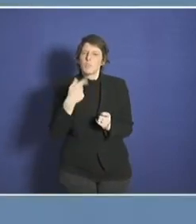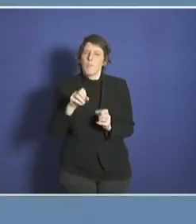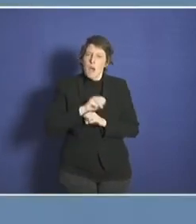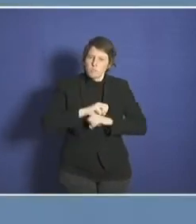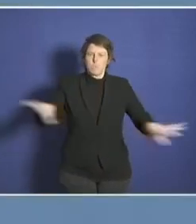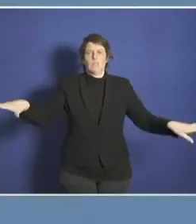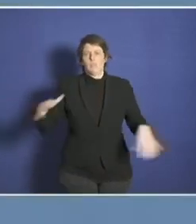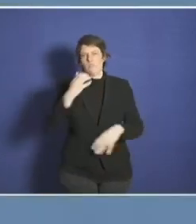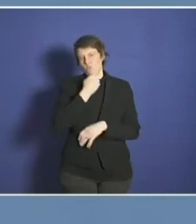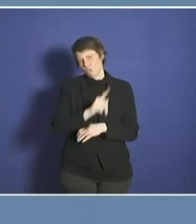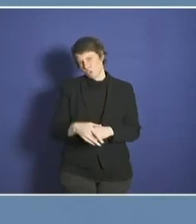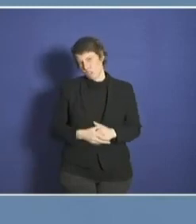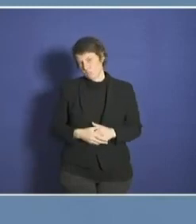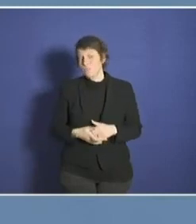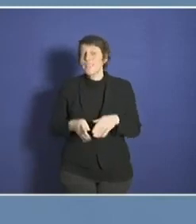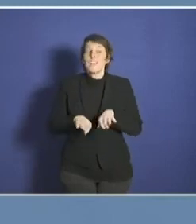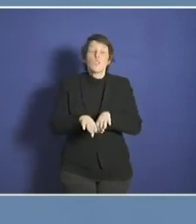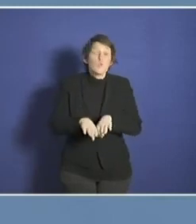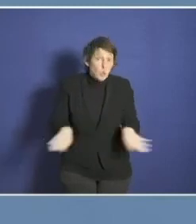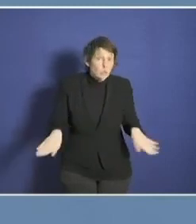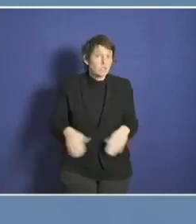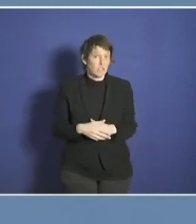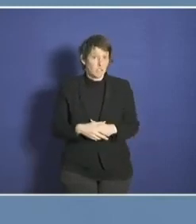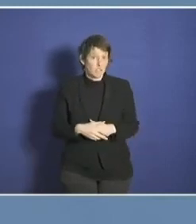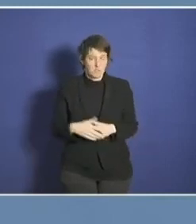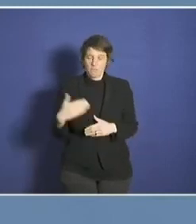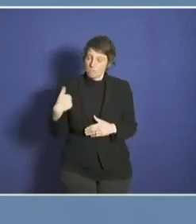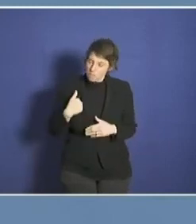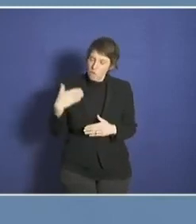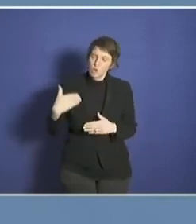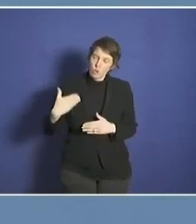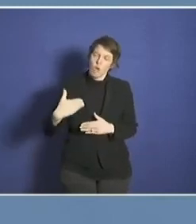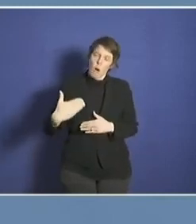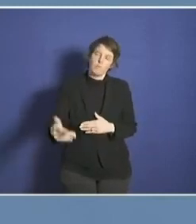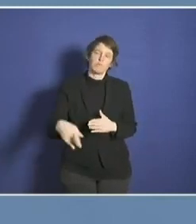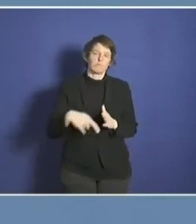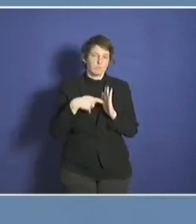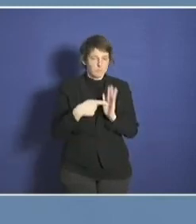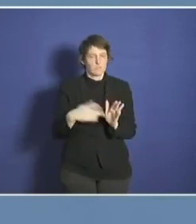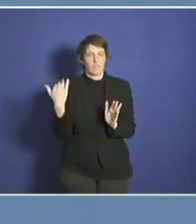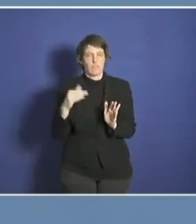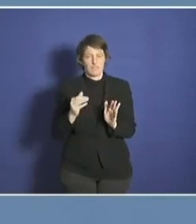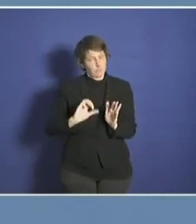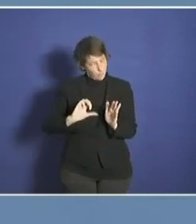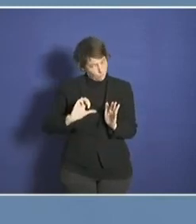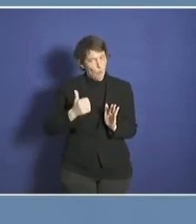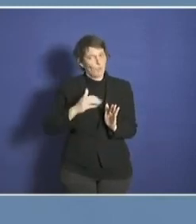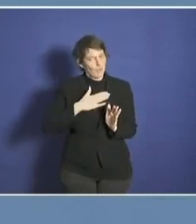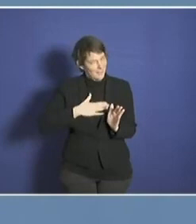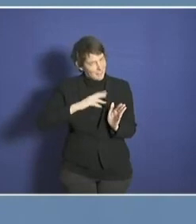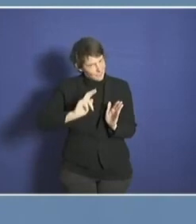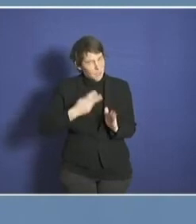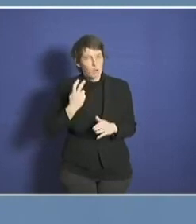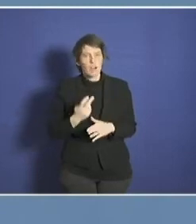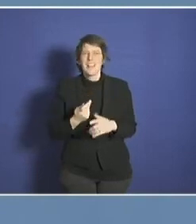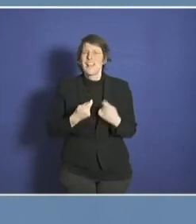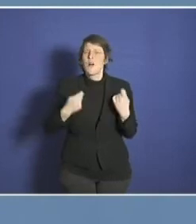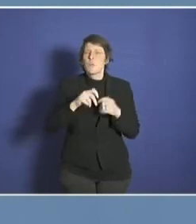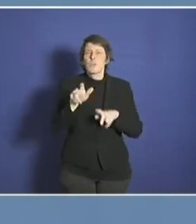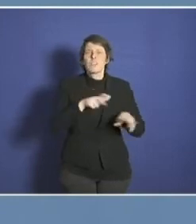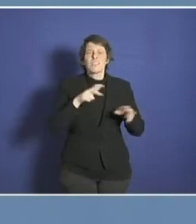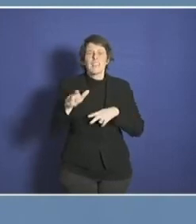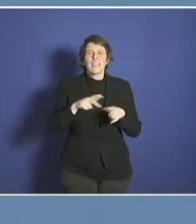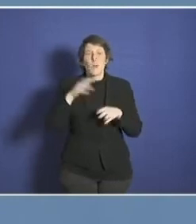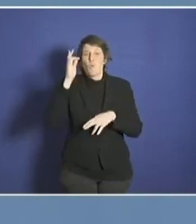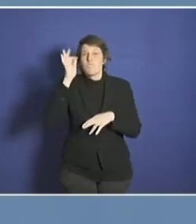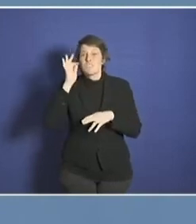und grundsätzlich habe ich das jetzt hier vielfach gesagt, sage es gerne nochmal, nimmt die Bundesregierung natürlich die gesamte wissenschaftliche